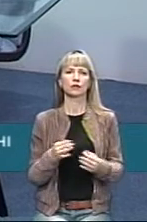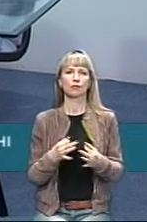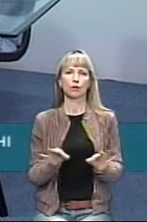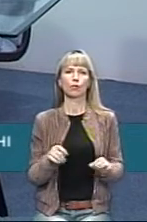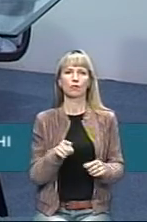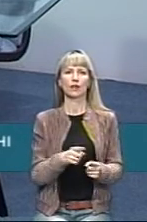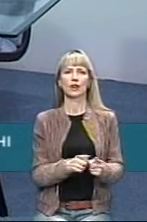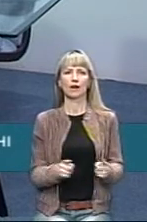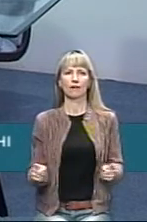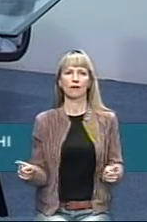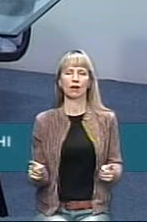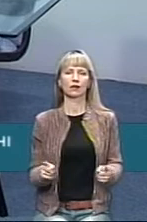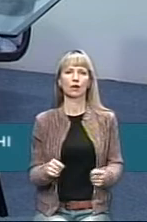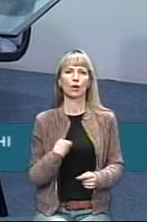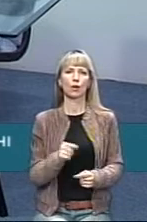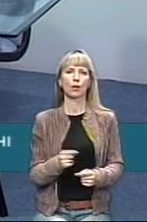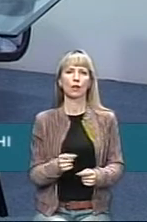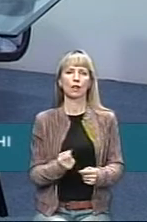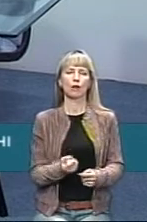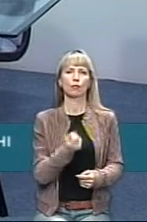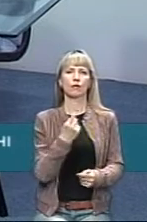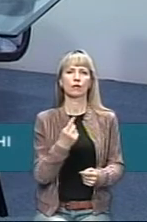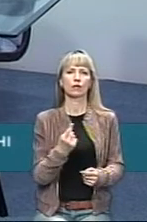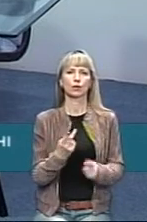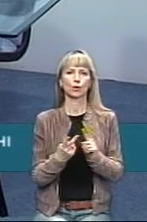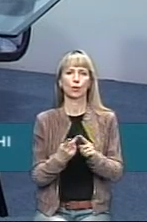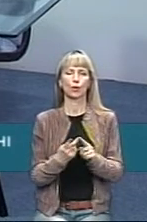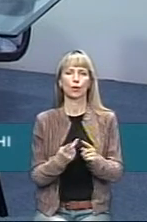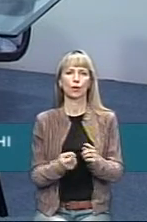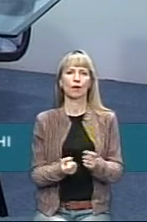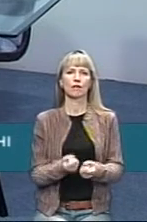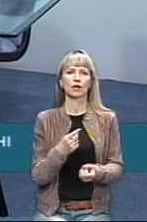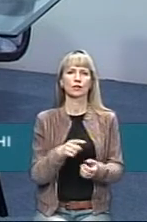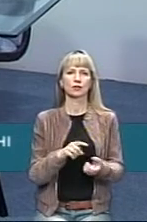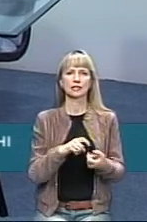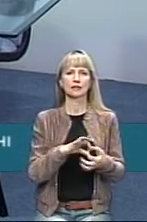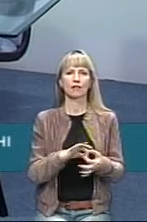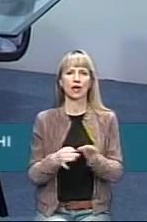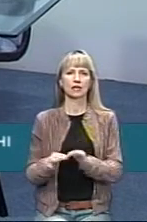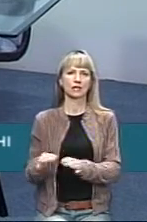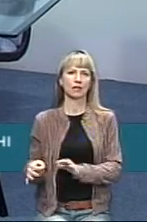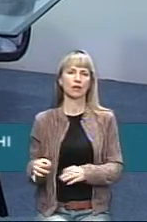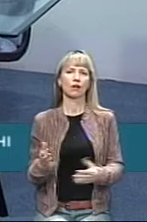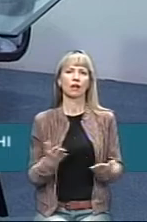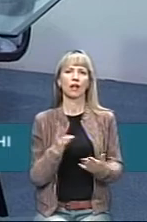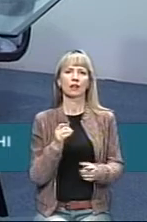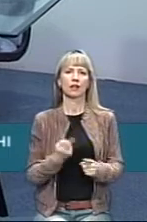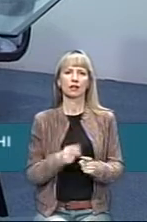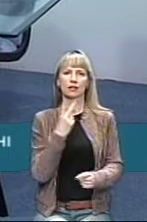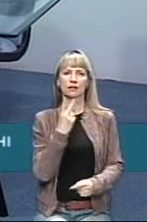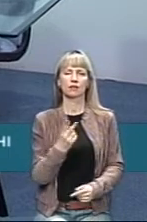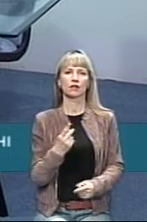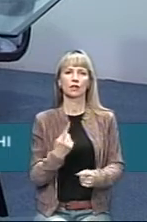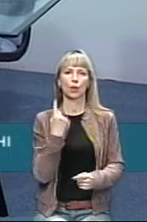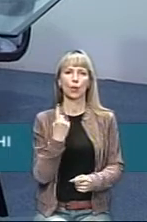і він триває. Одне вийшло з другого, або друге вийшло з одного, тут вже як на це дивитися. Це